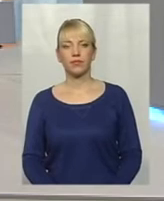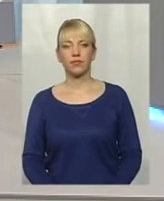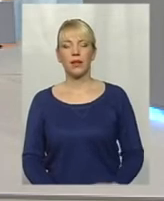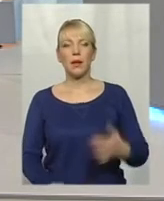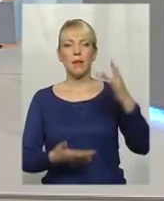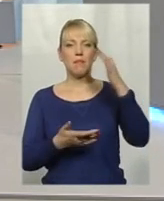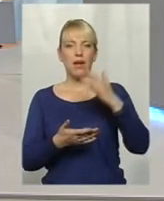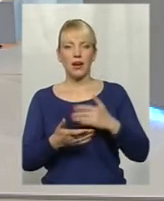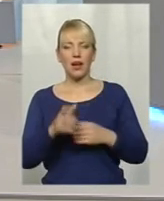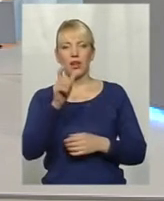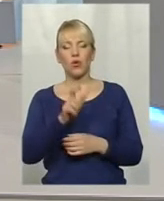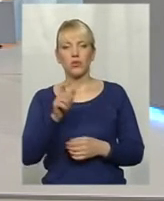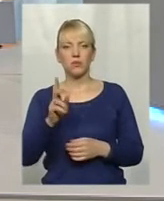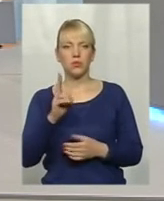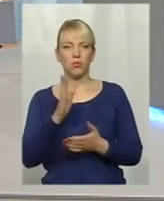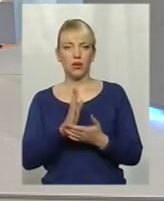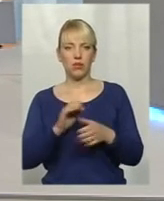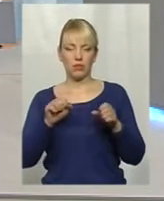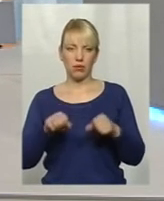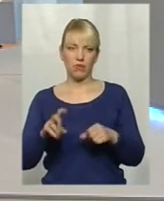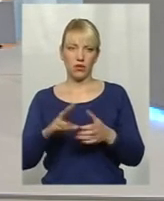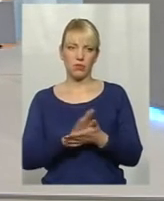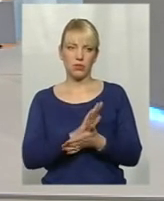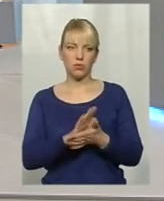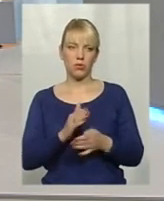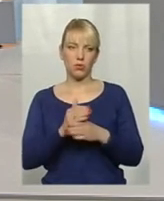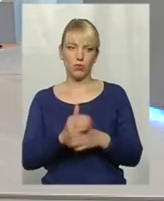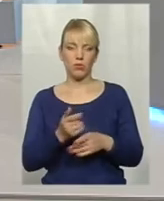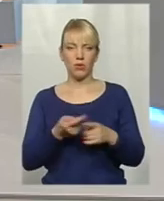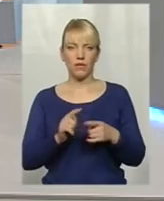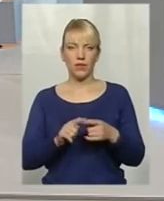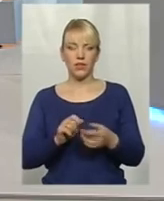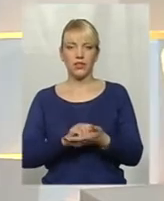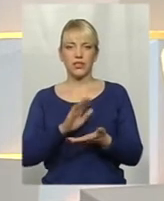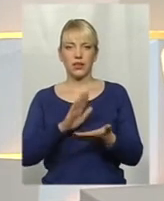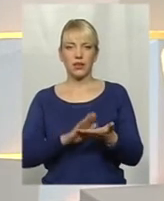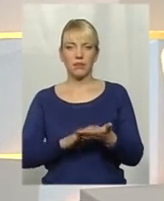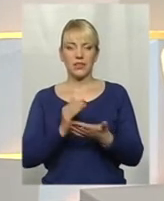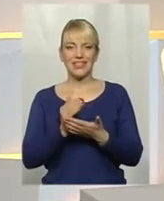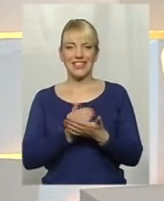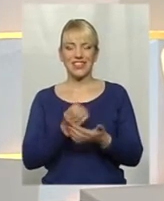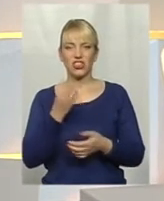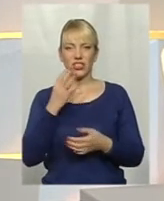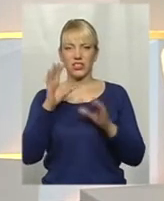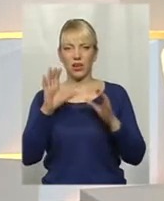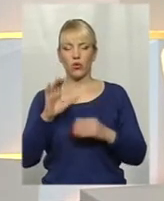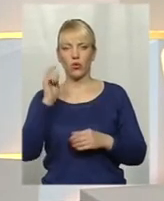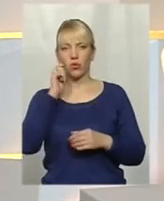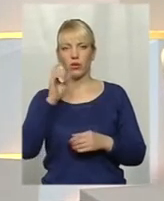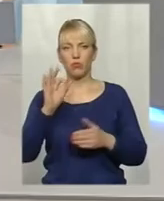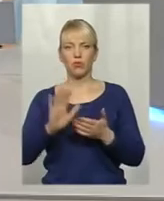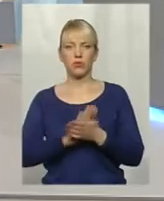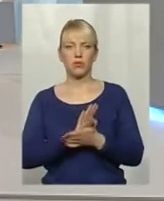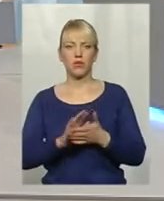Перелік категорій осіб, які мають право на безоплатну правову допомогу, він закріплений в статті 14 Закону України про безоплатну